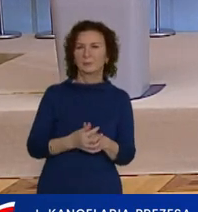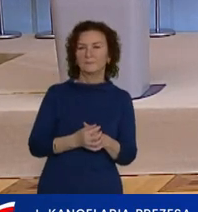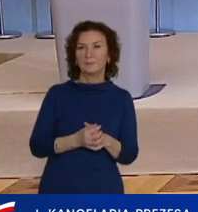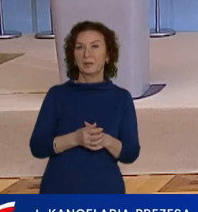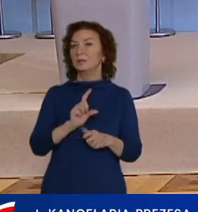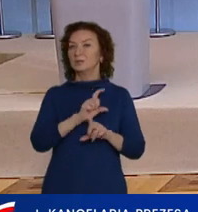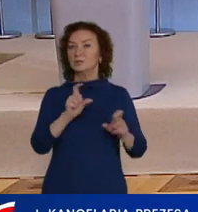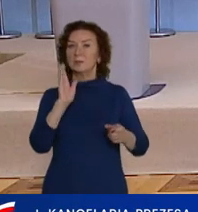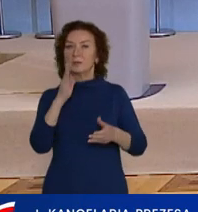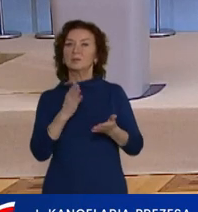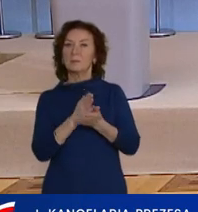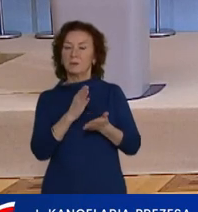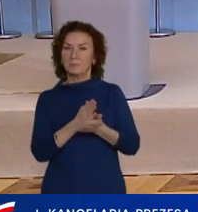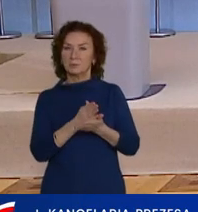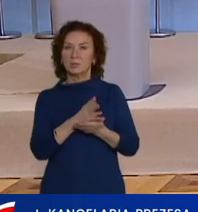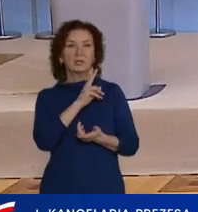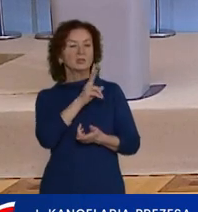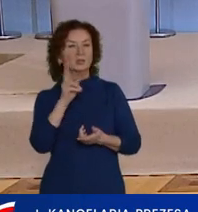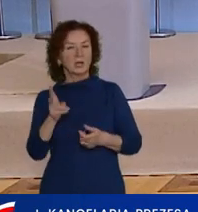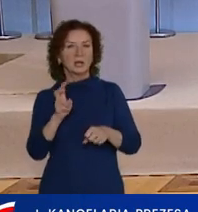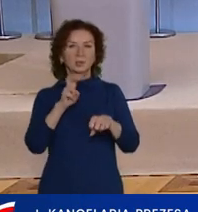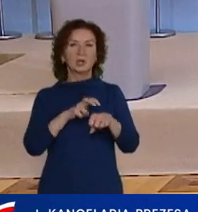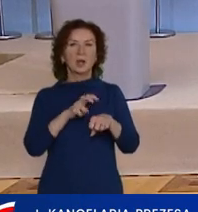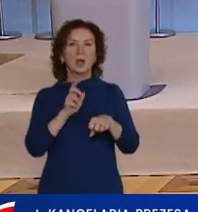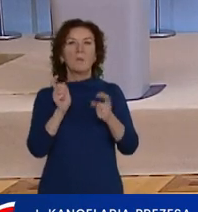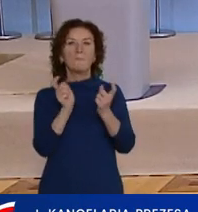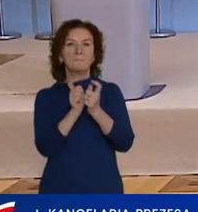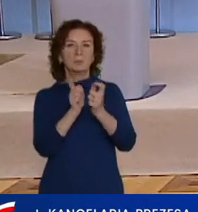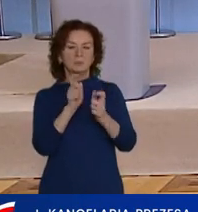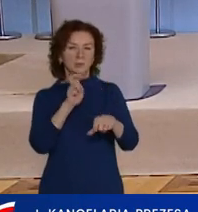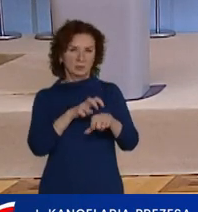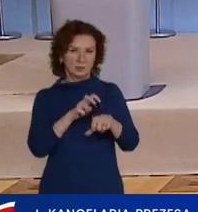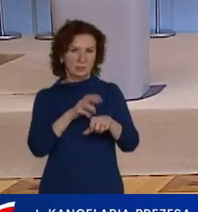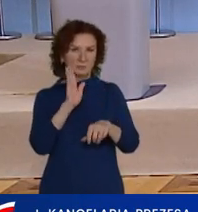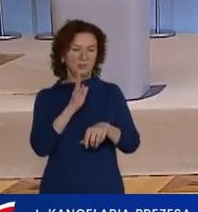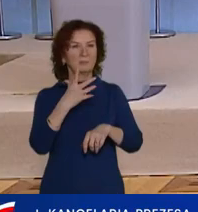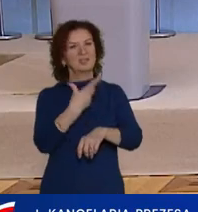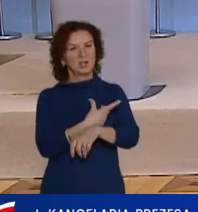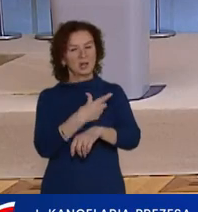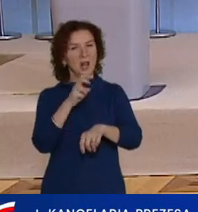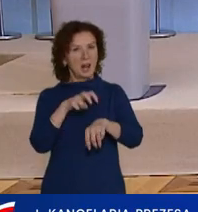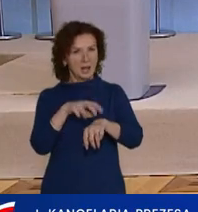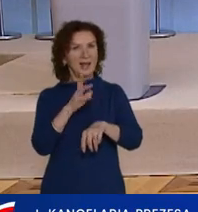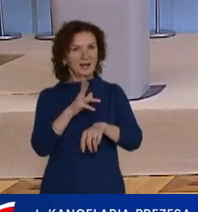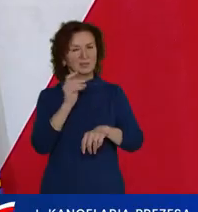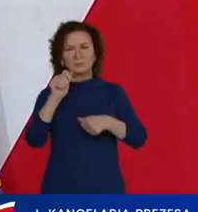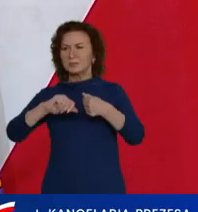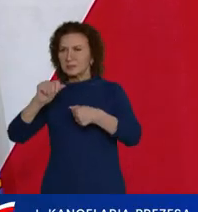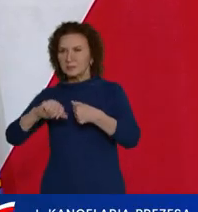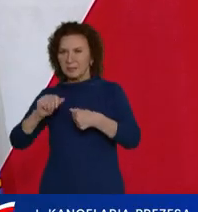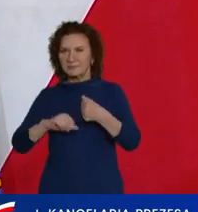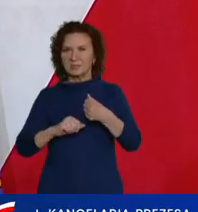taka pomoc i czy w każdym punkcie szczepień będzie lekarz, który ewentualnie będzie weryfikował wątpliwości dotyczące tych formularzy.